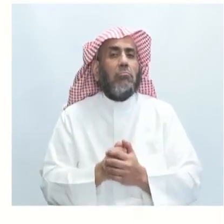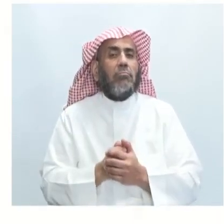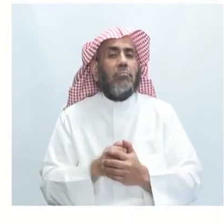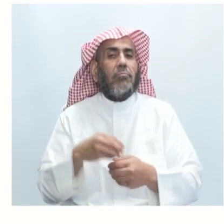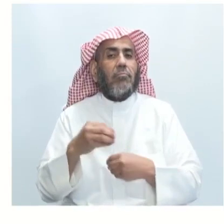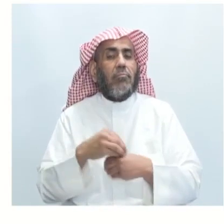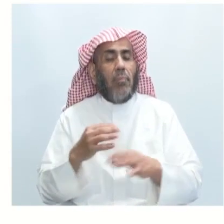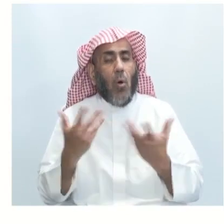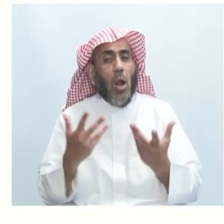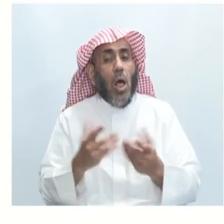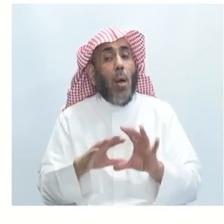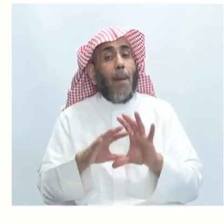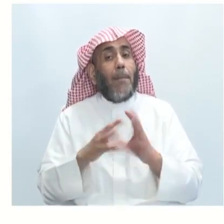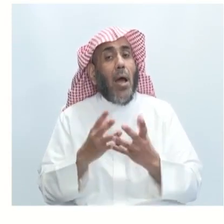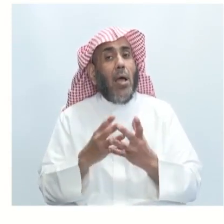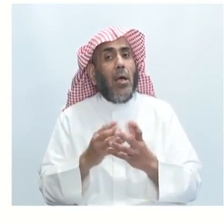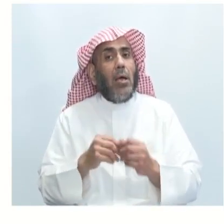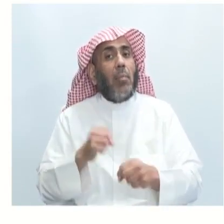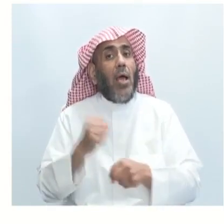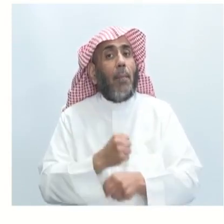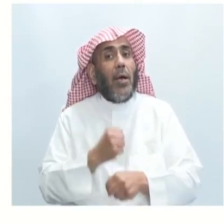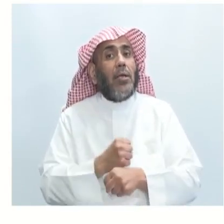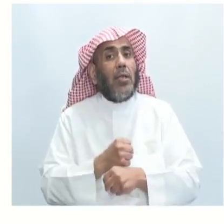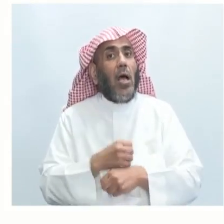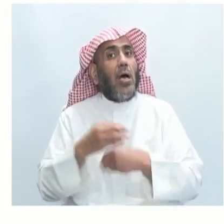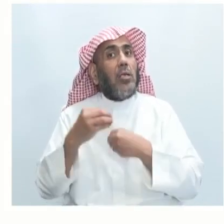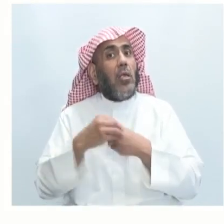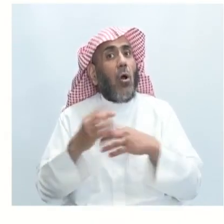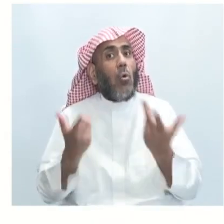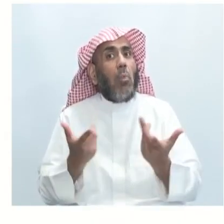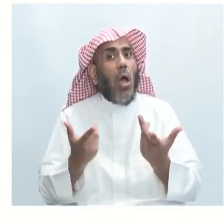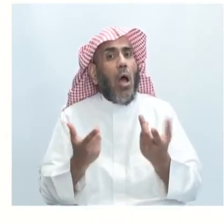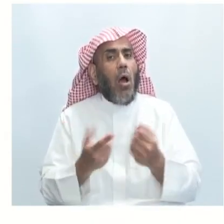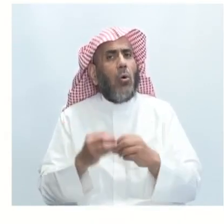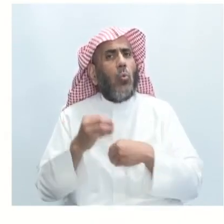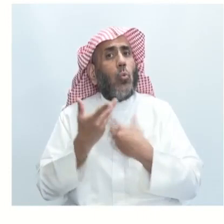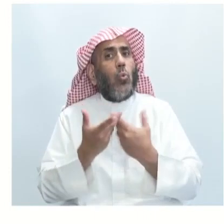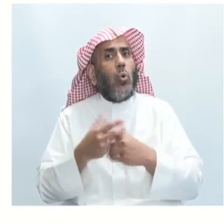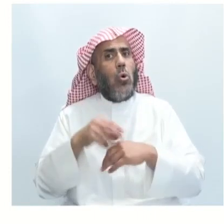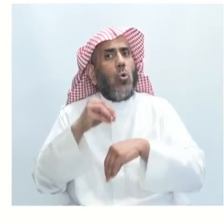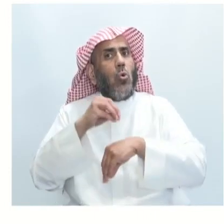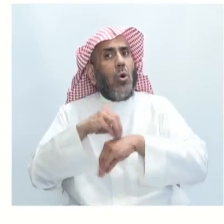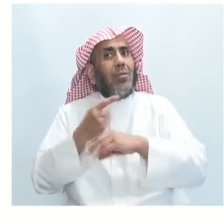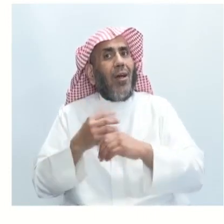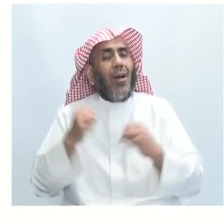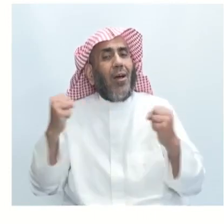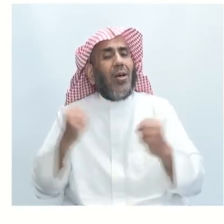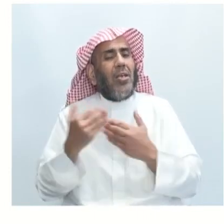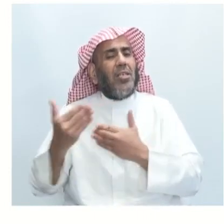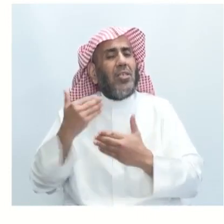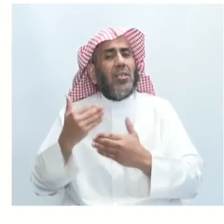كالتالي ما هي عمليات التذكر اولا الاسترجاع